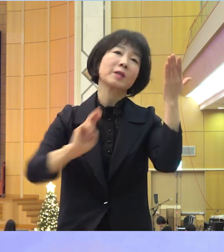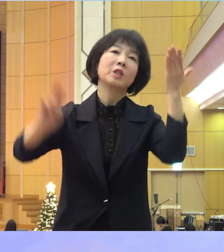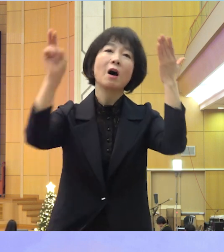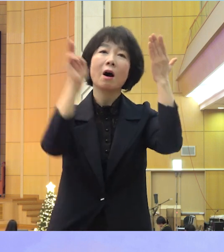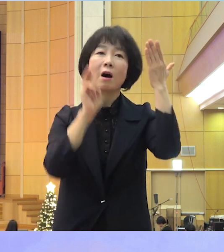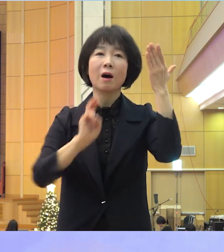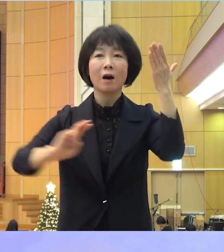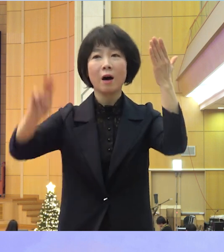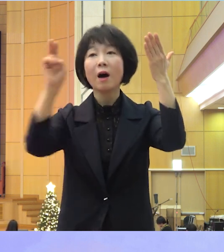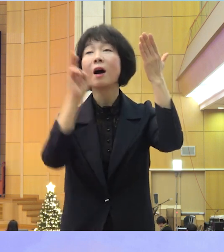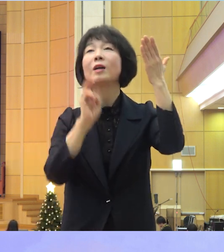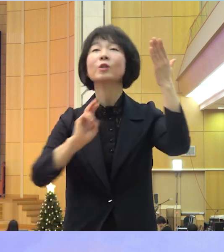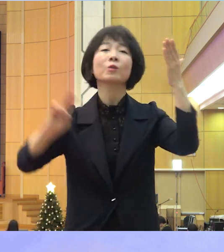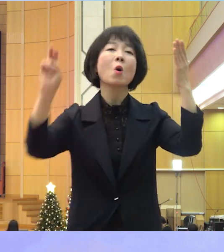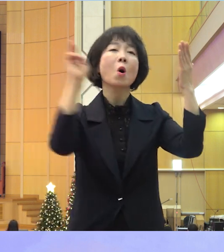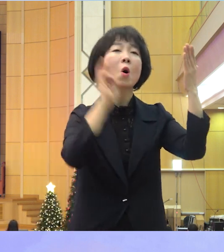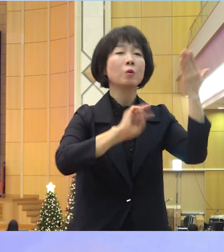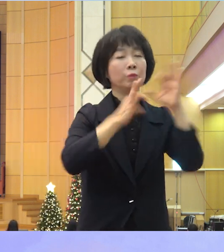영광의